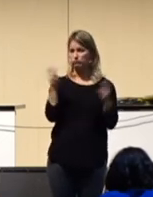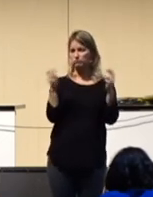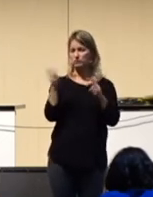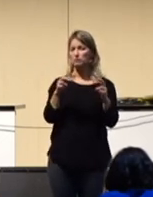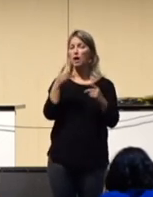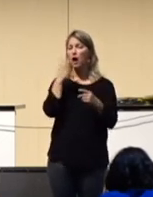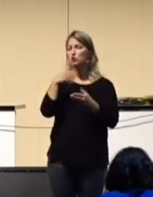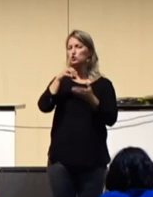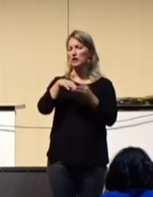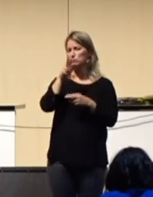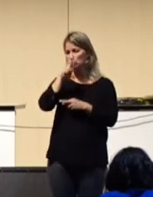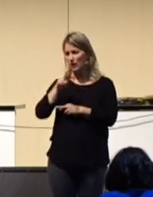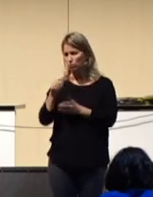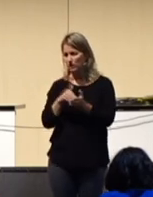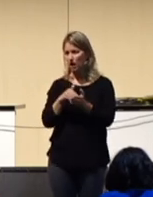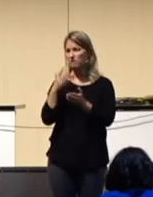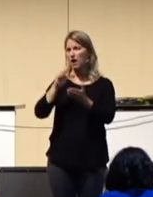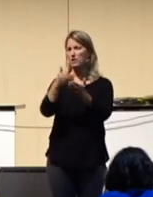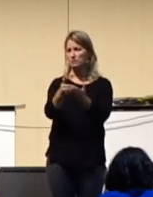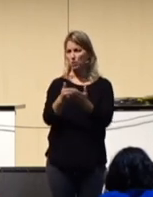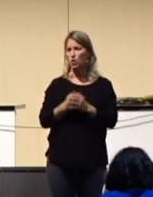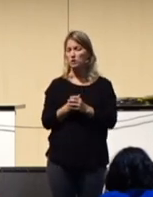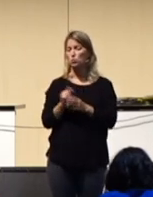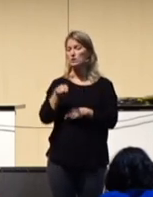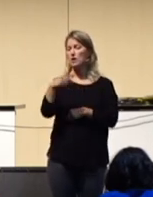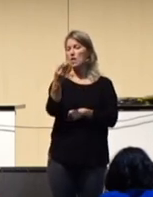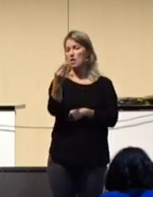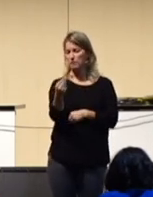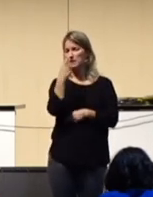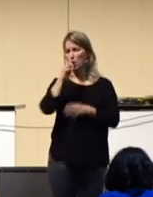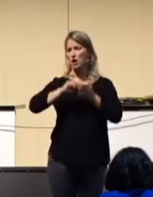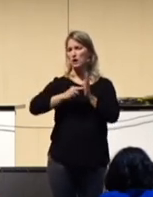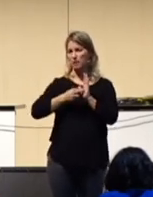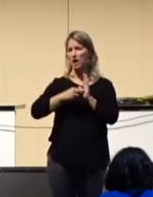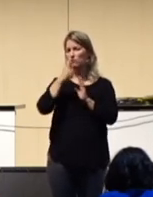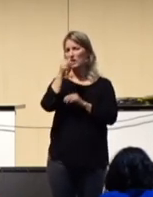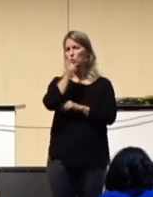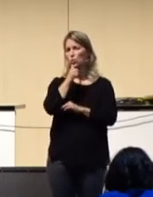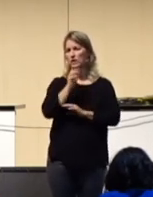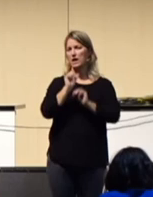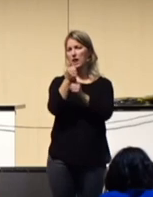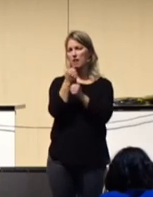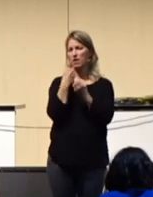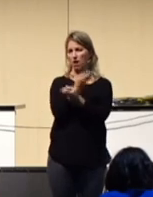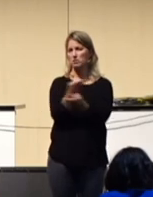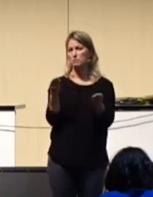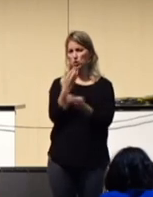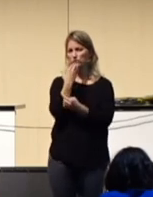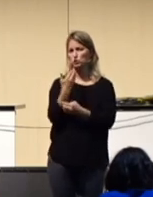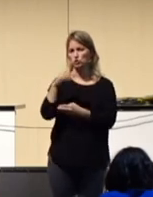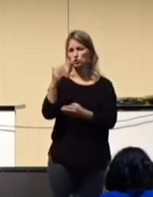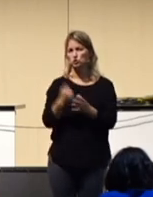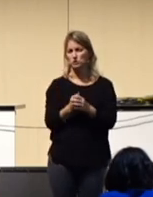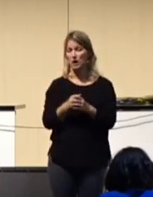auch das soll fortgesetzt werden. Und es wird auch daran gearbeitet, im Herbst noch im Bereich der Jugendhilfe was bereitzustellen, sodass